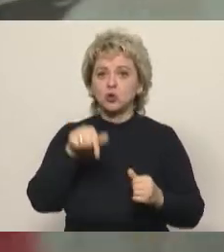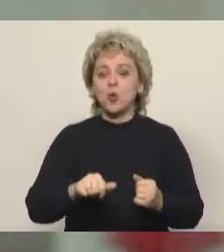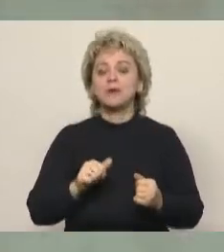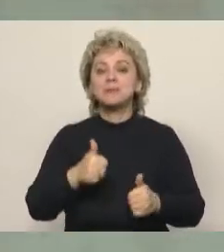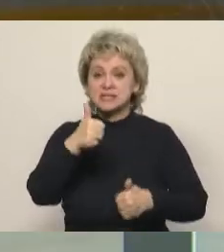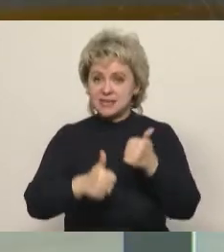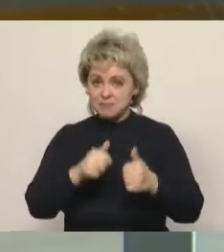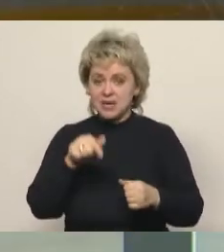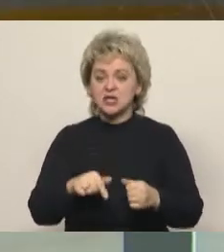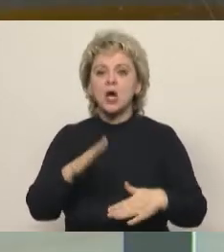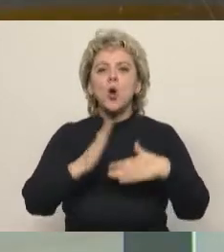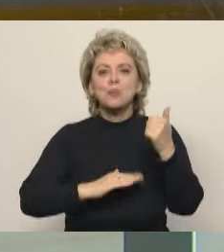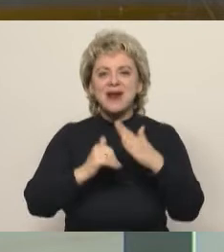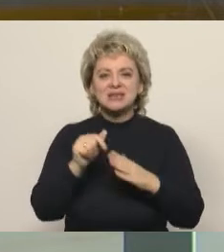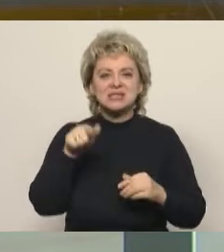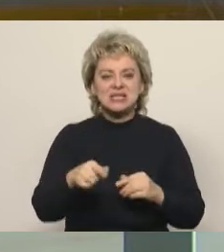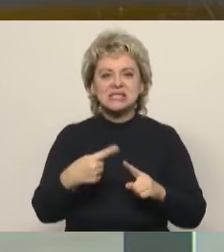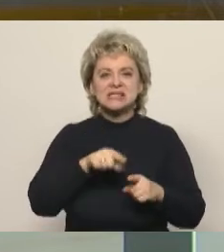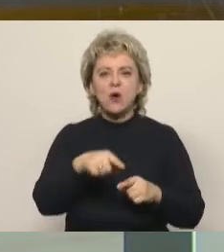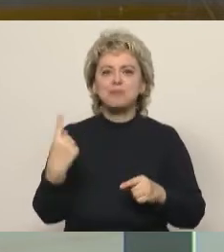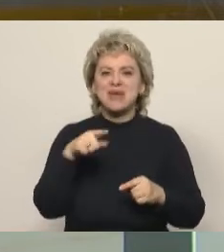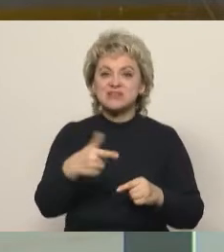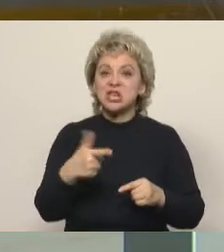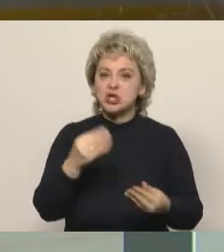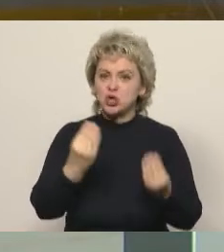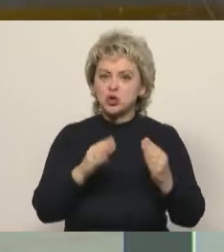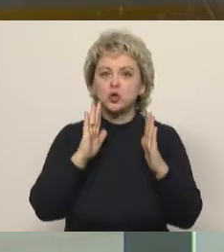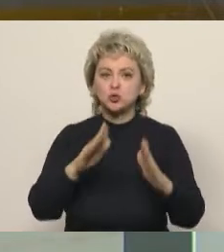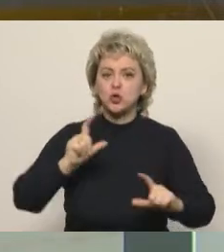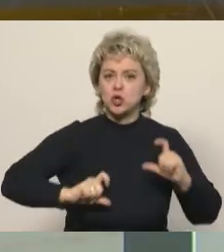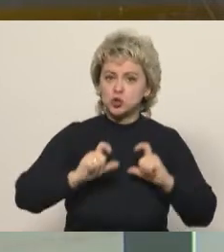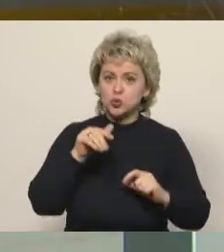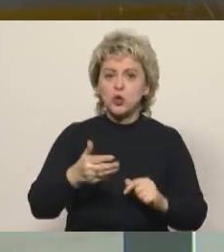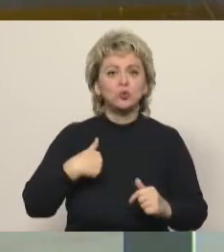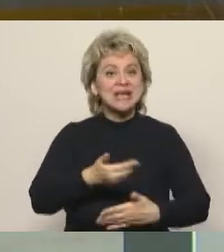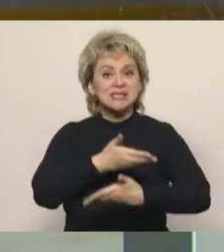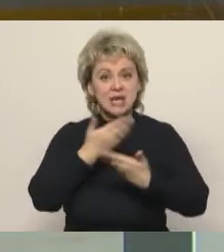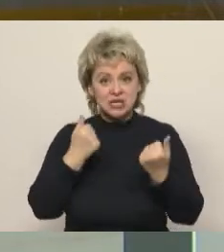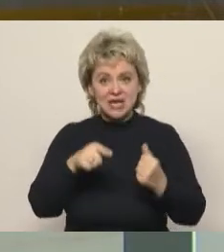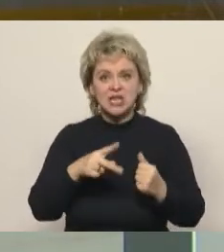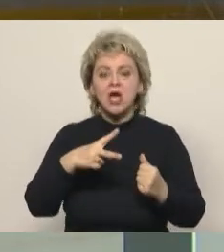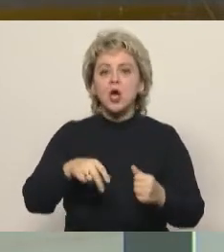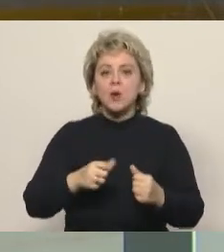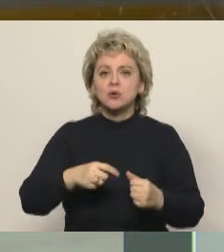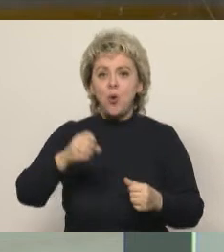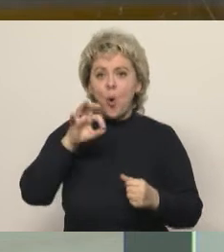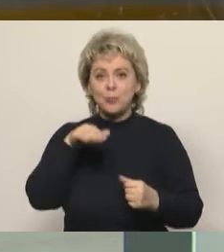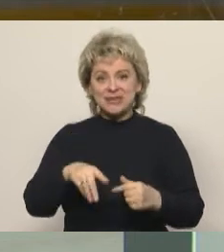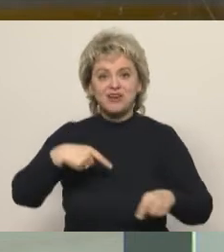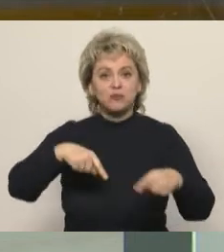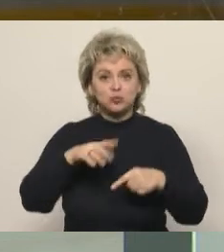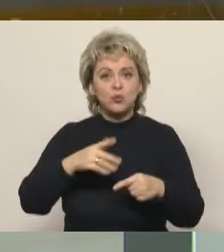неуступчивый соперник. Практически единственная команда в первенстве, где играют только студенты. То есть у нас нету легионеров. Значит,